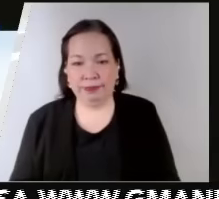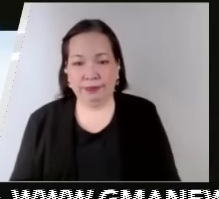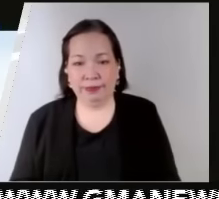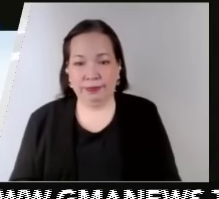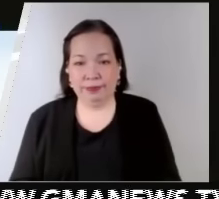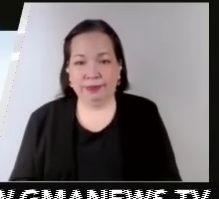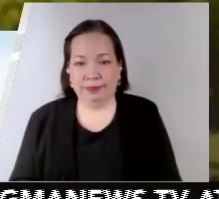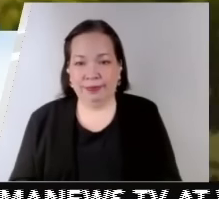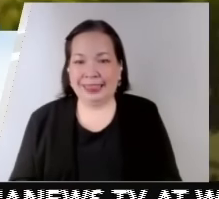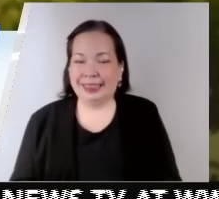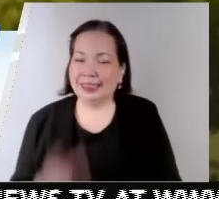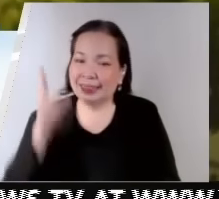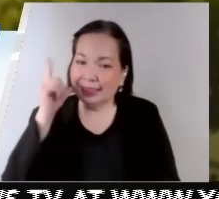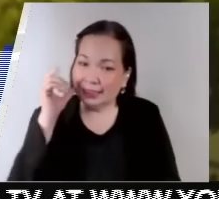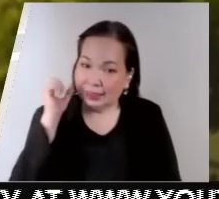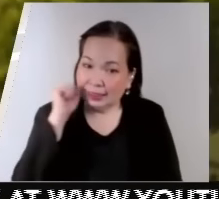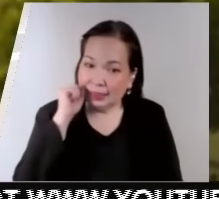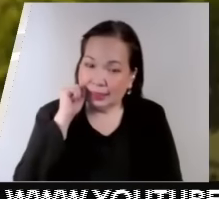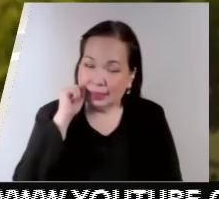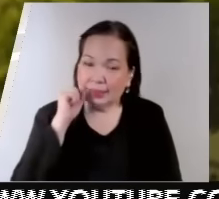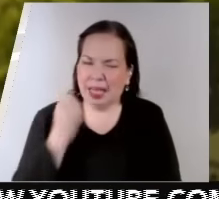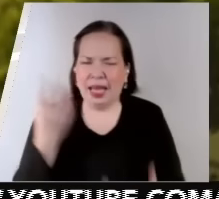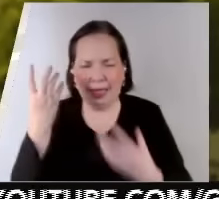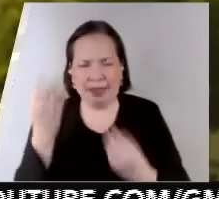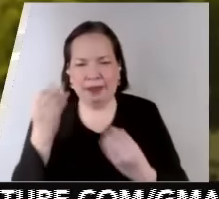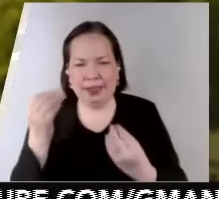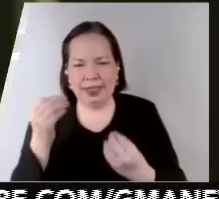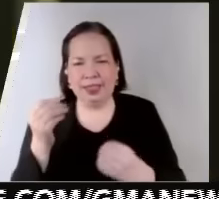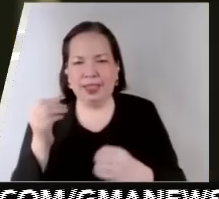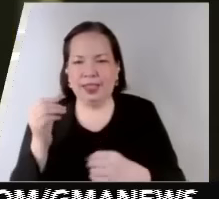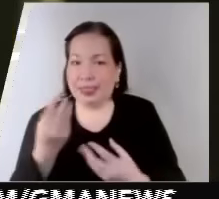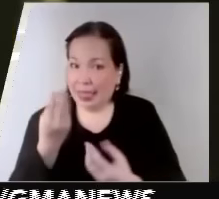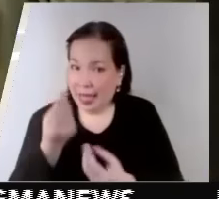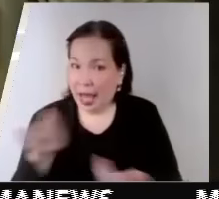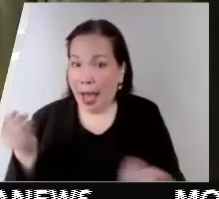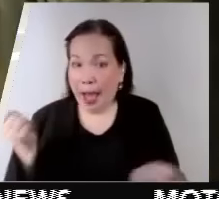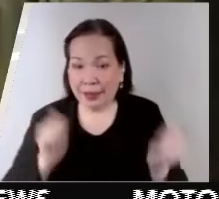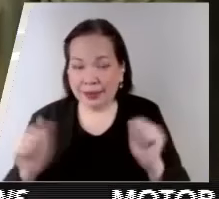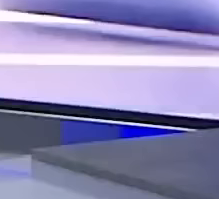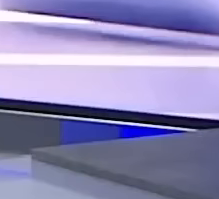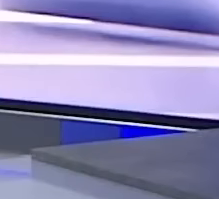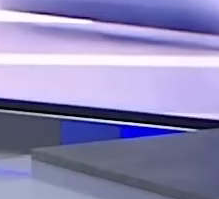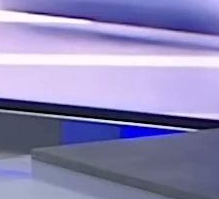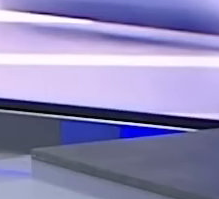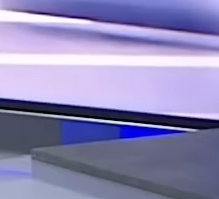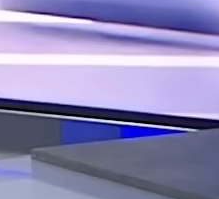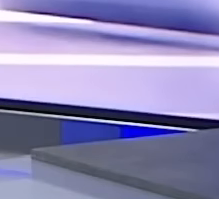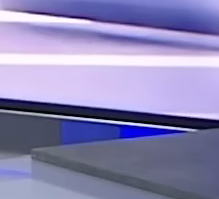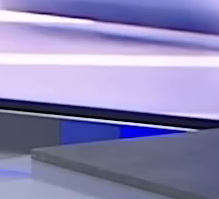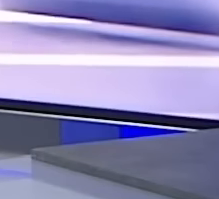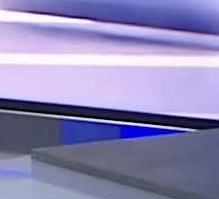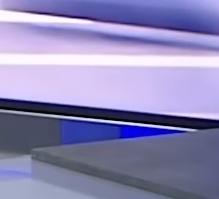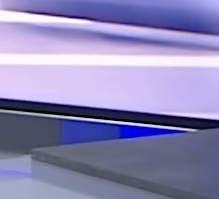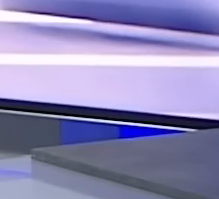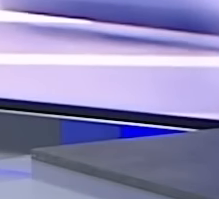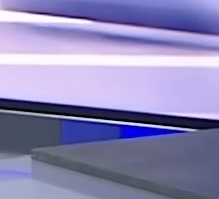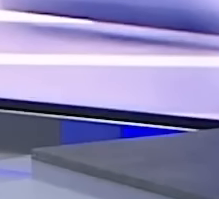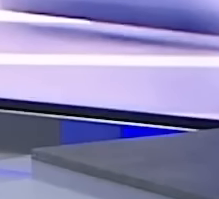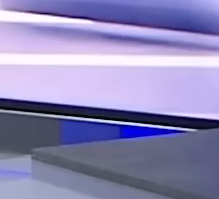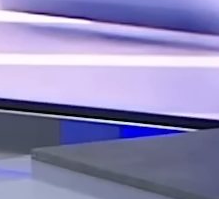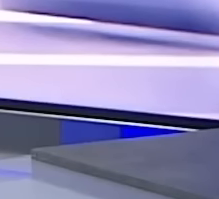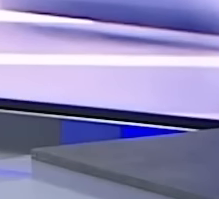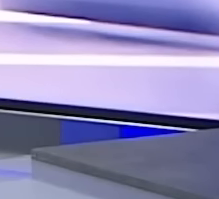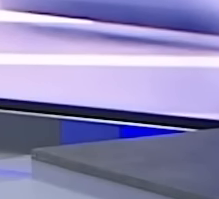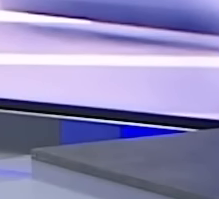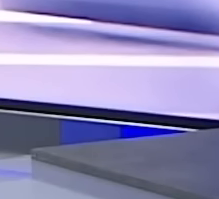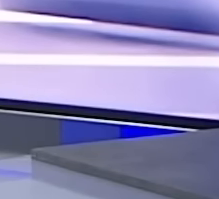Lars Santiago, updated sa showbiz happenings. Mga kapuso, maging updated sa showbiz happenings